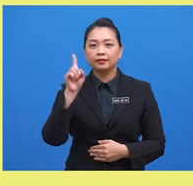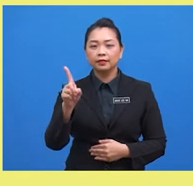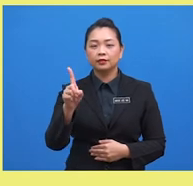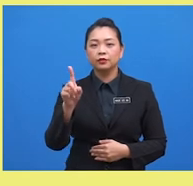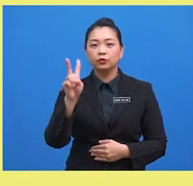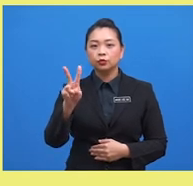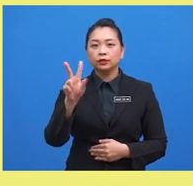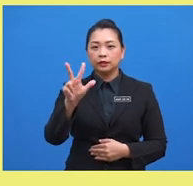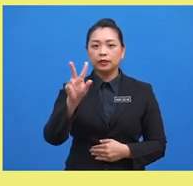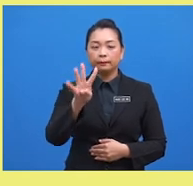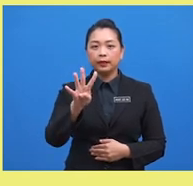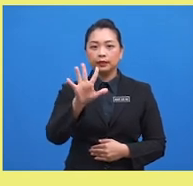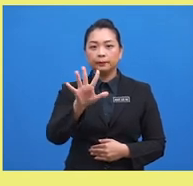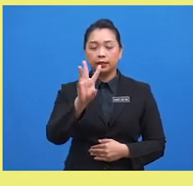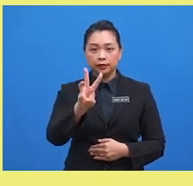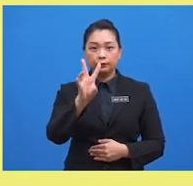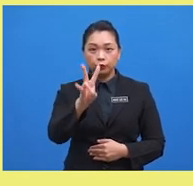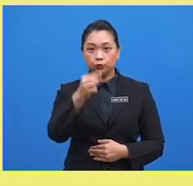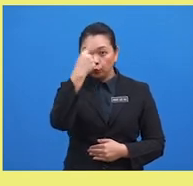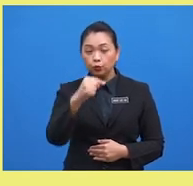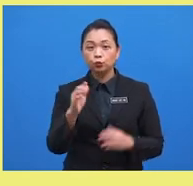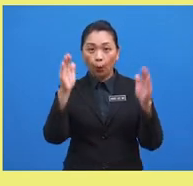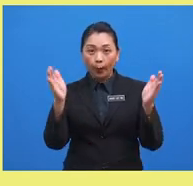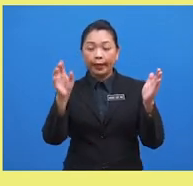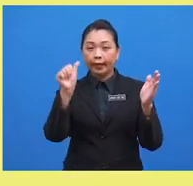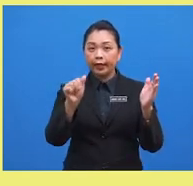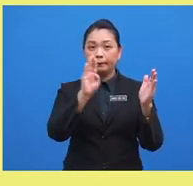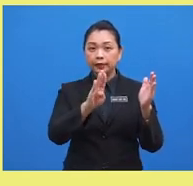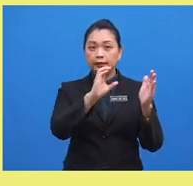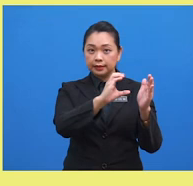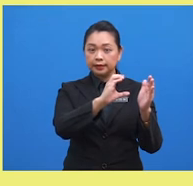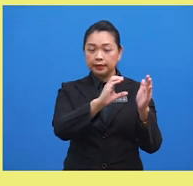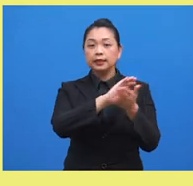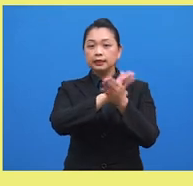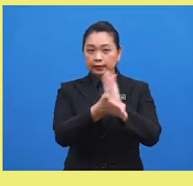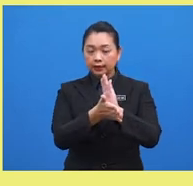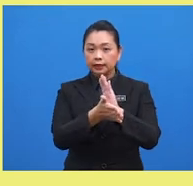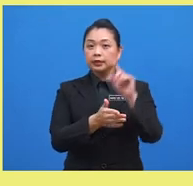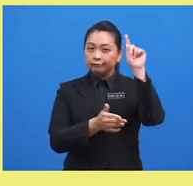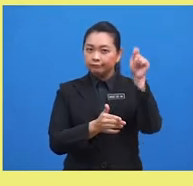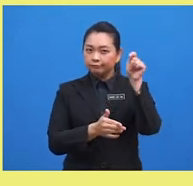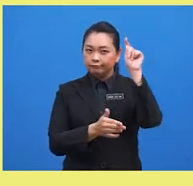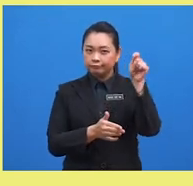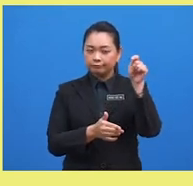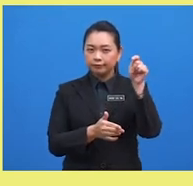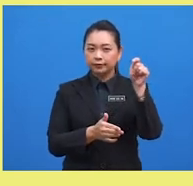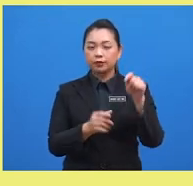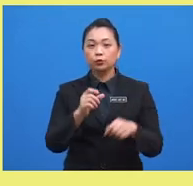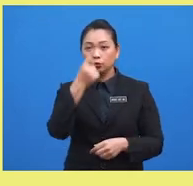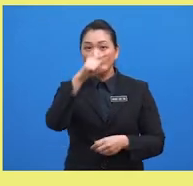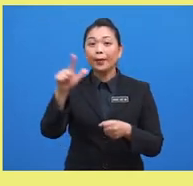2, 3, 4, 5, 6, 7. Maka jawapan bagi set